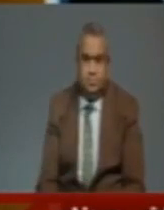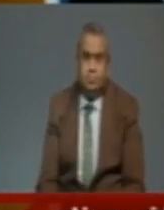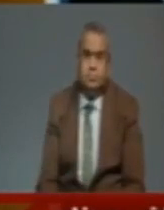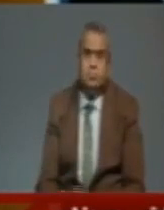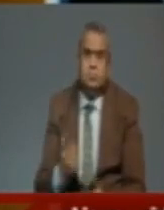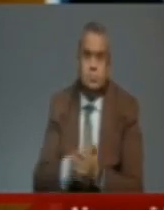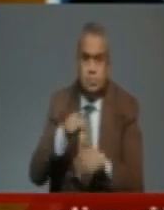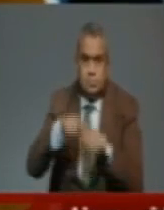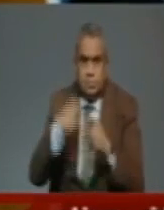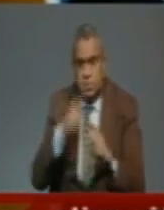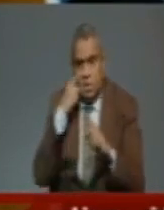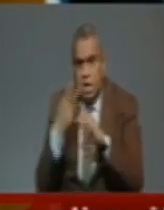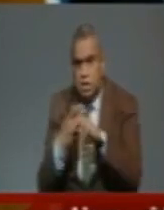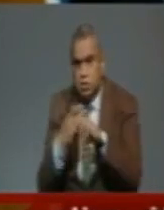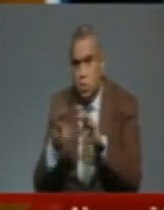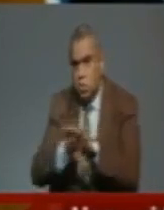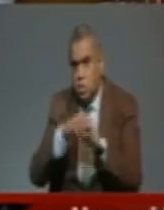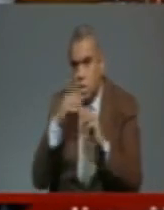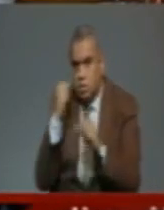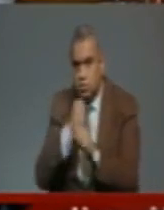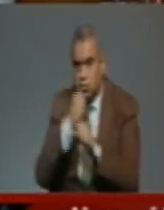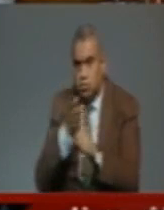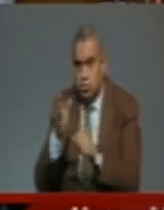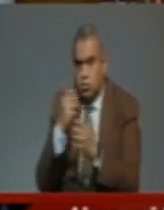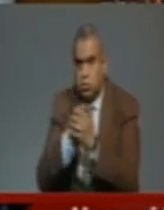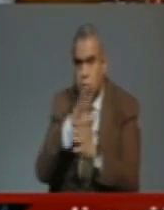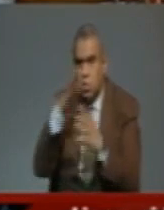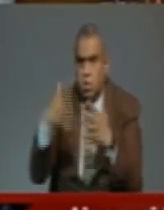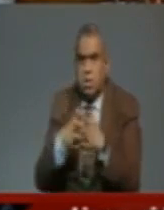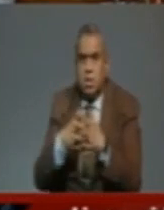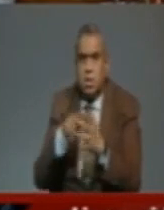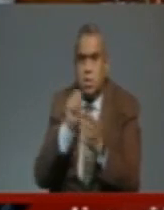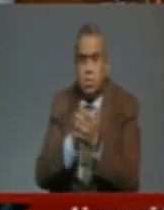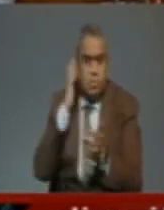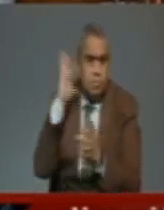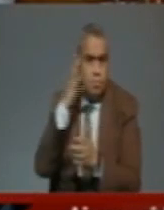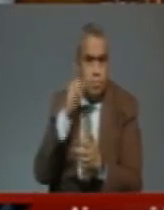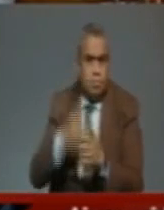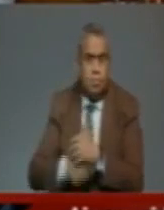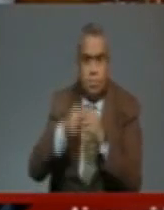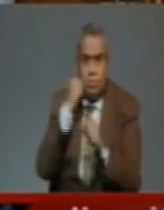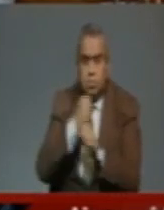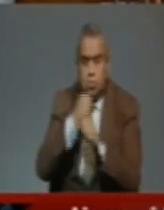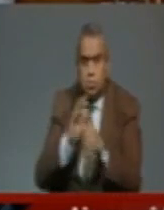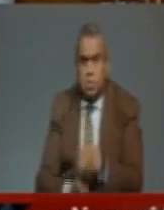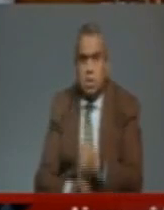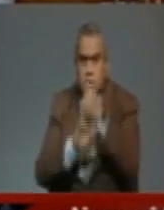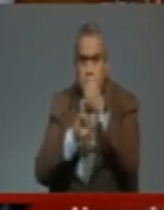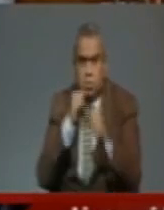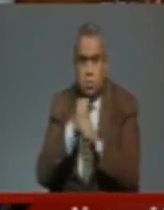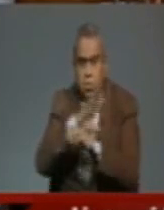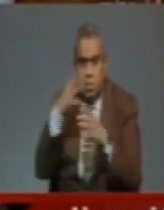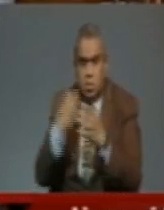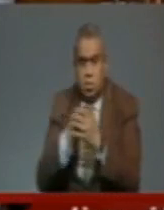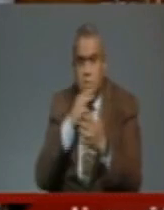السخنه. طبعا التحالف الاكبر والاهم مع احترامي طبعا لكل شركائنا